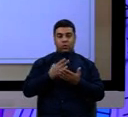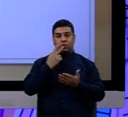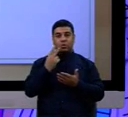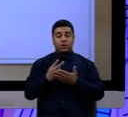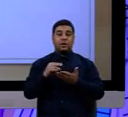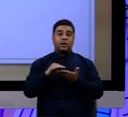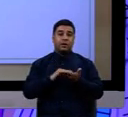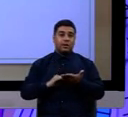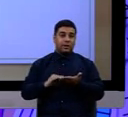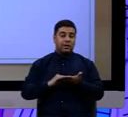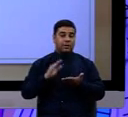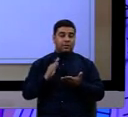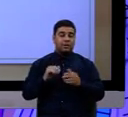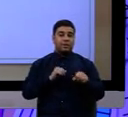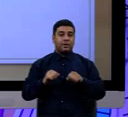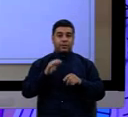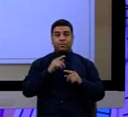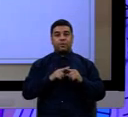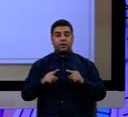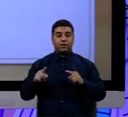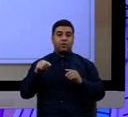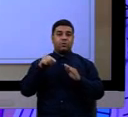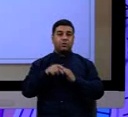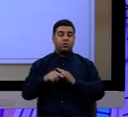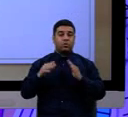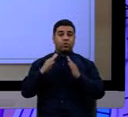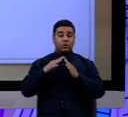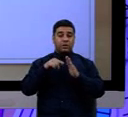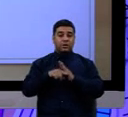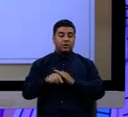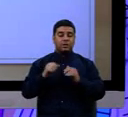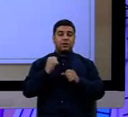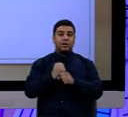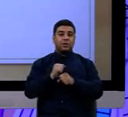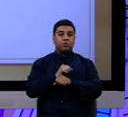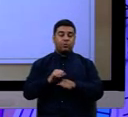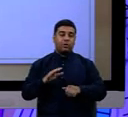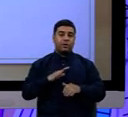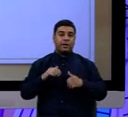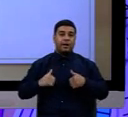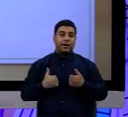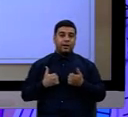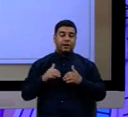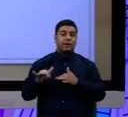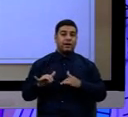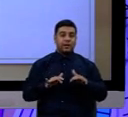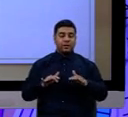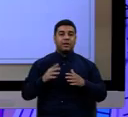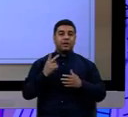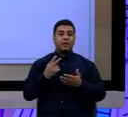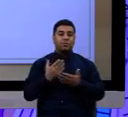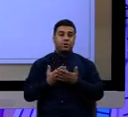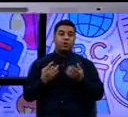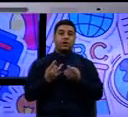keltiring. Qaytaraman. Zilzila paytida bino ichida qilish mumkin bo'lmagan harakatlarga ikkita